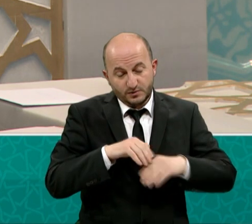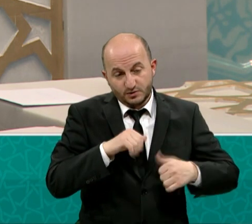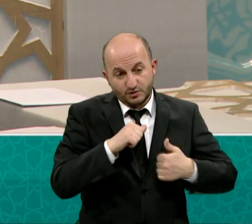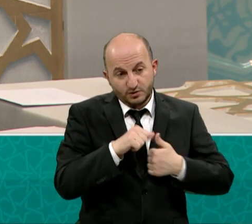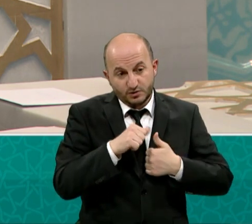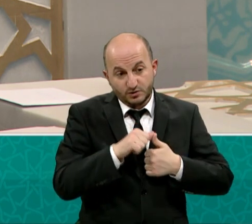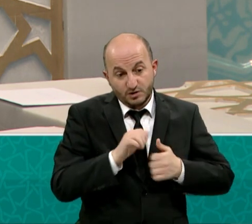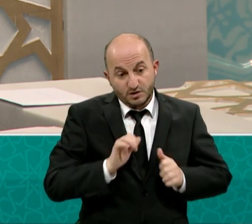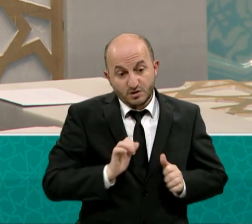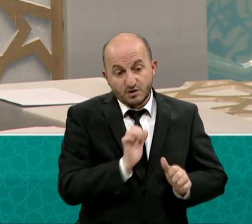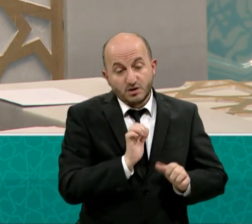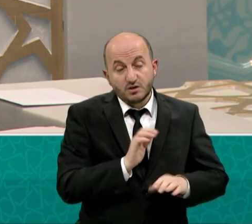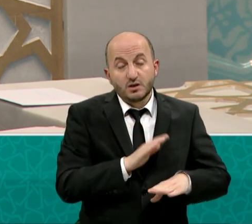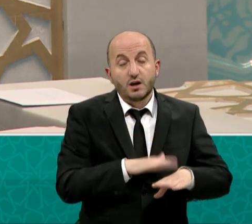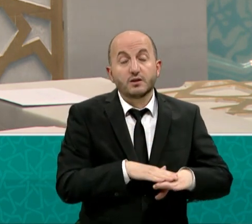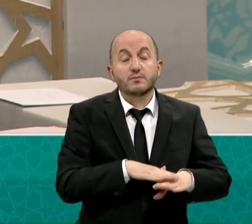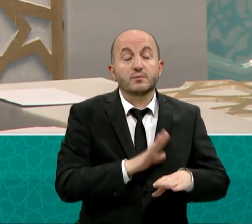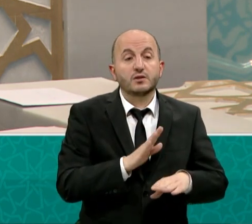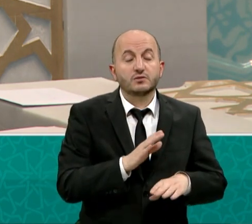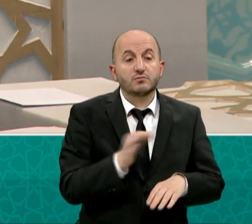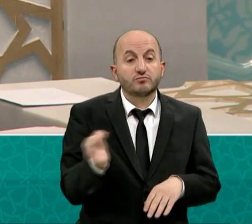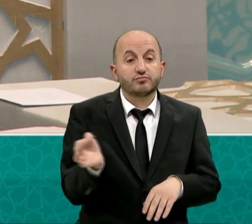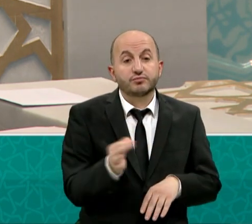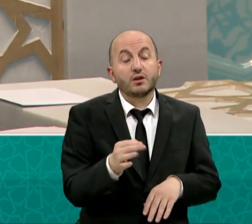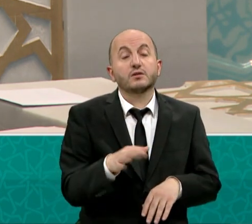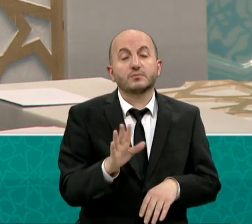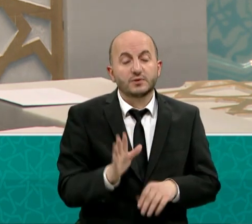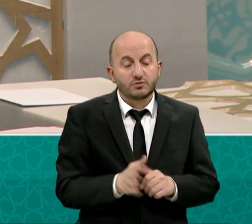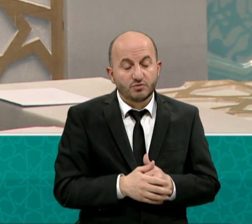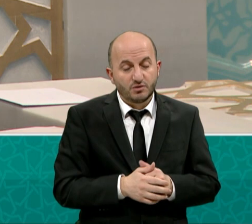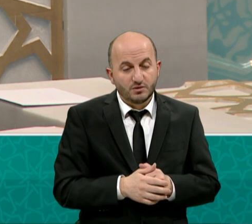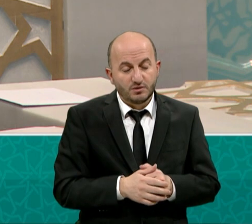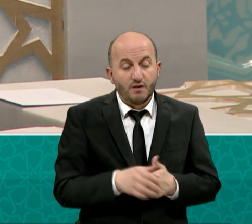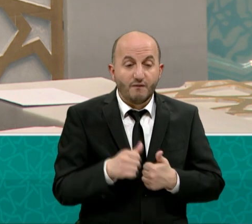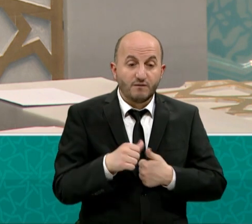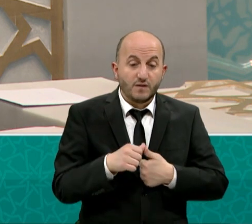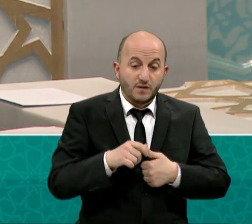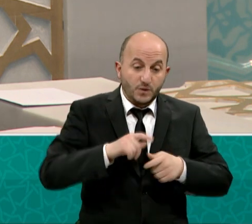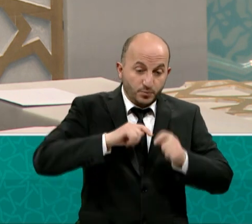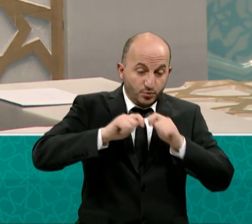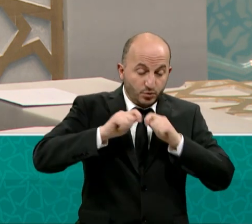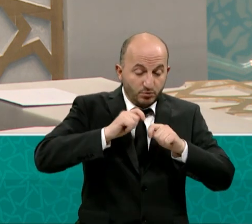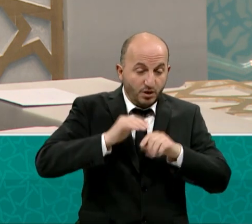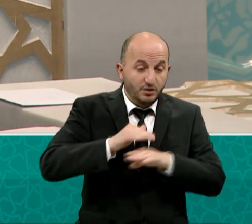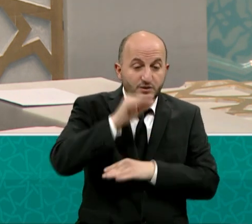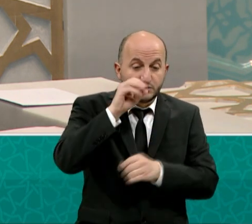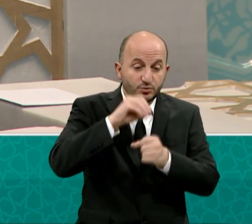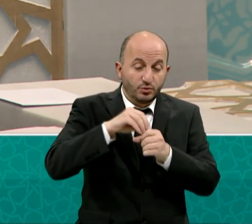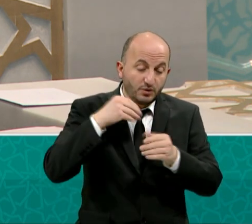af buyurun ihanet etmeyecek. Aldatmayacak. O evlilik akdini hayatının sonuna